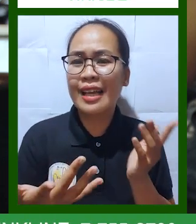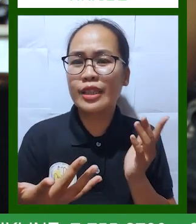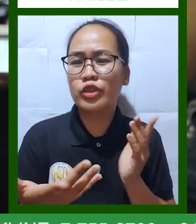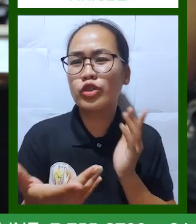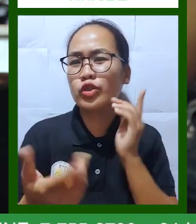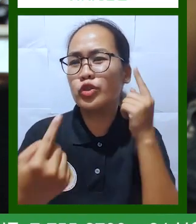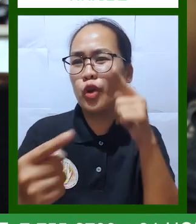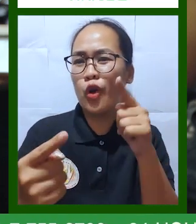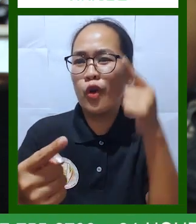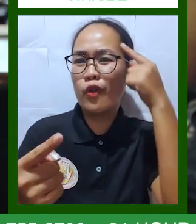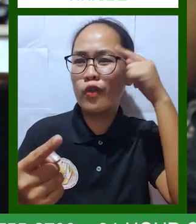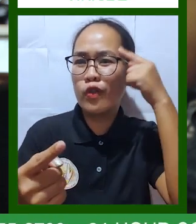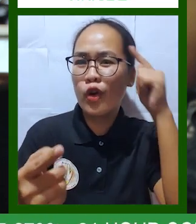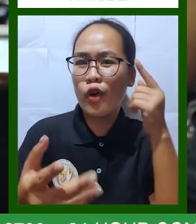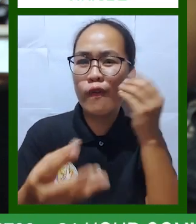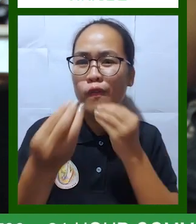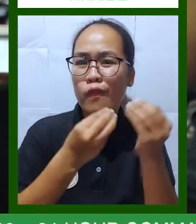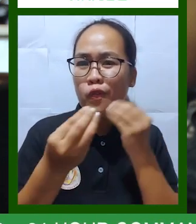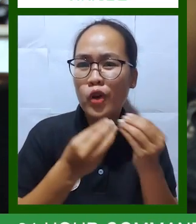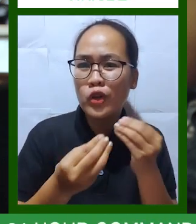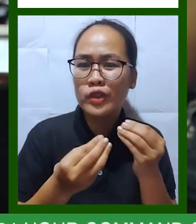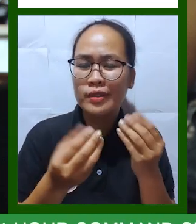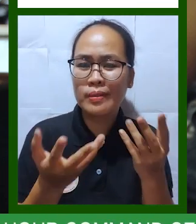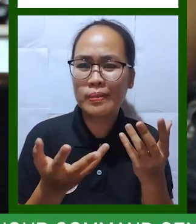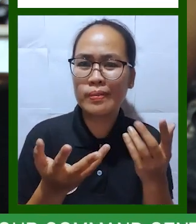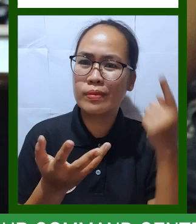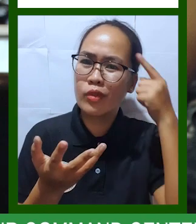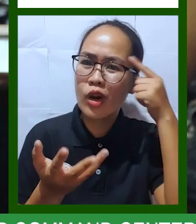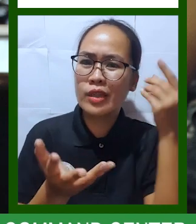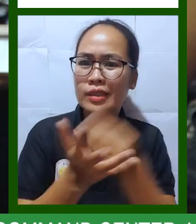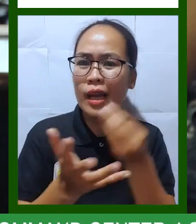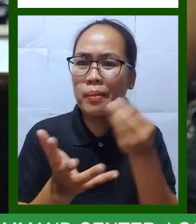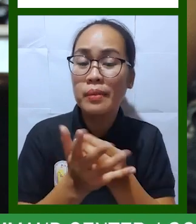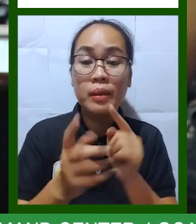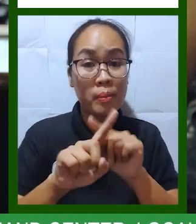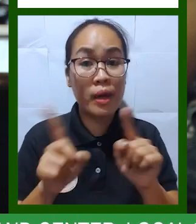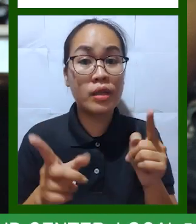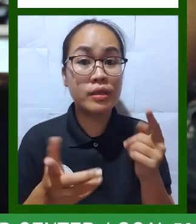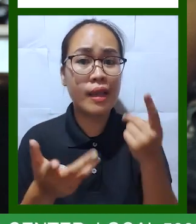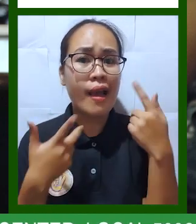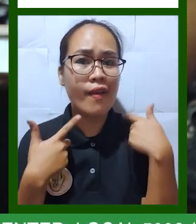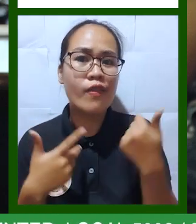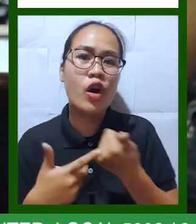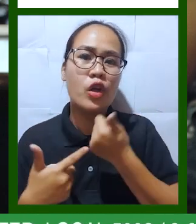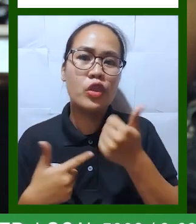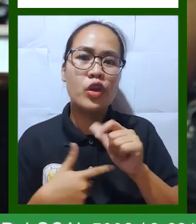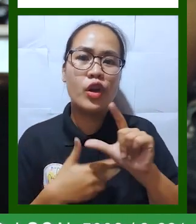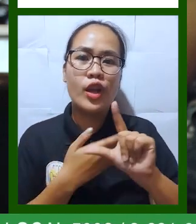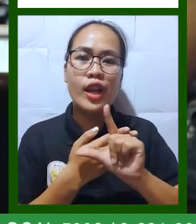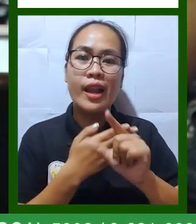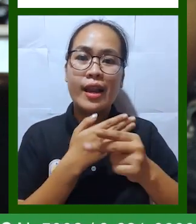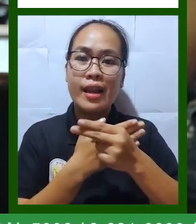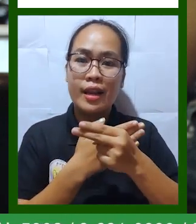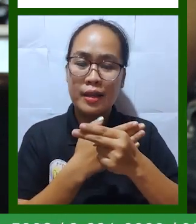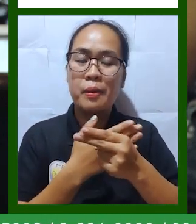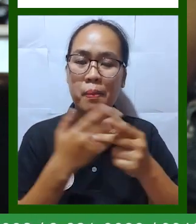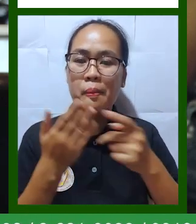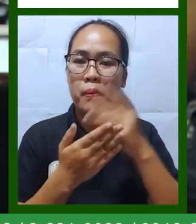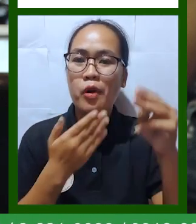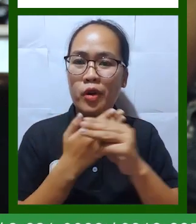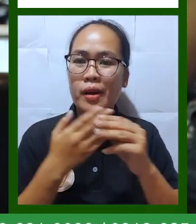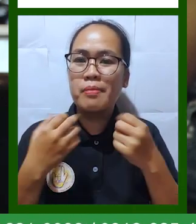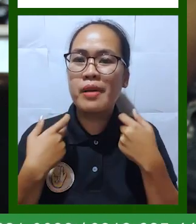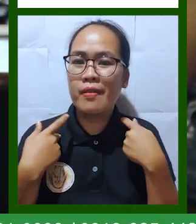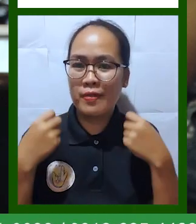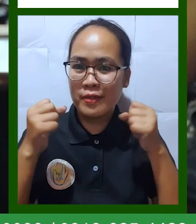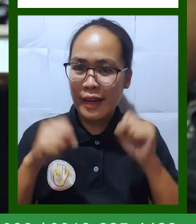for yung mga food crawls, no, pero naging venue na rin siya for livelihood program. So again,